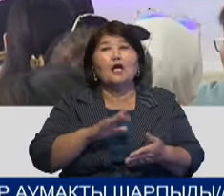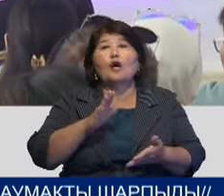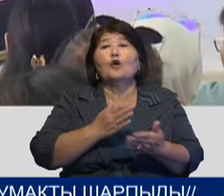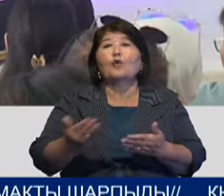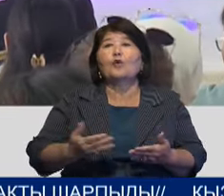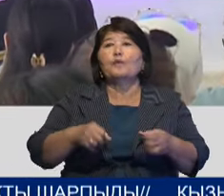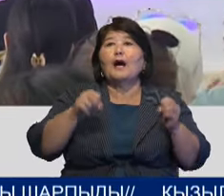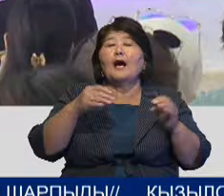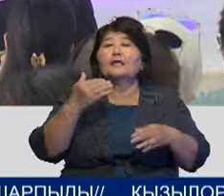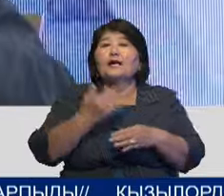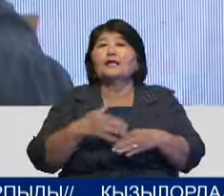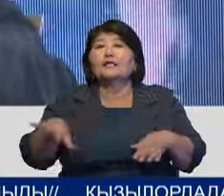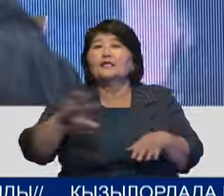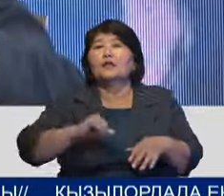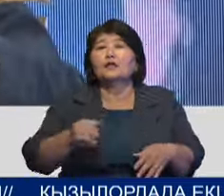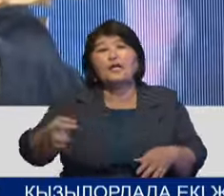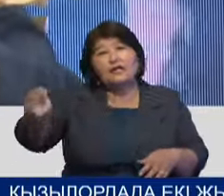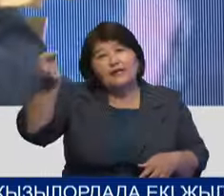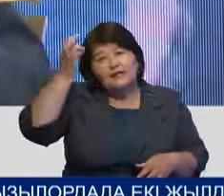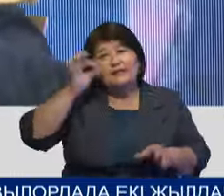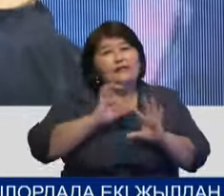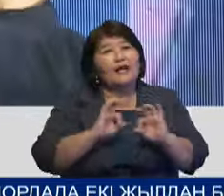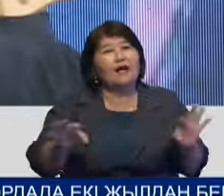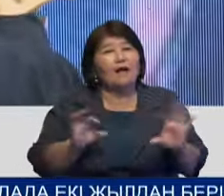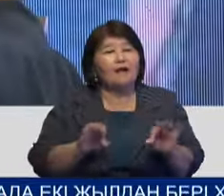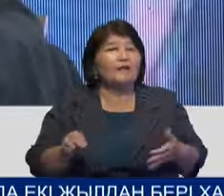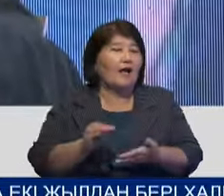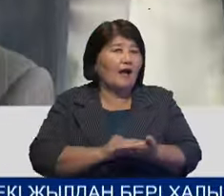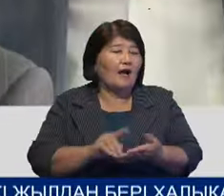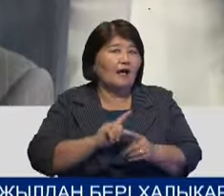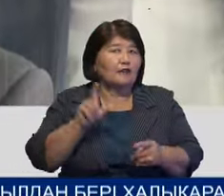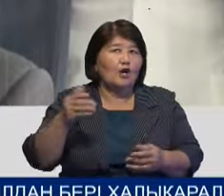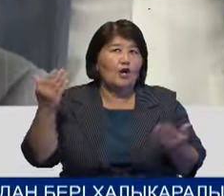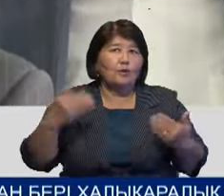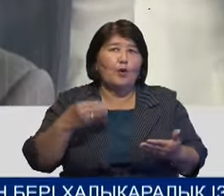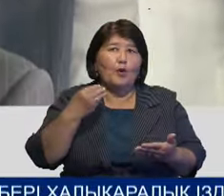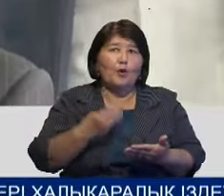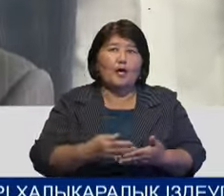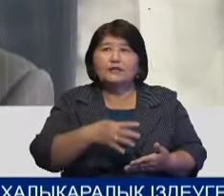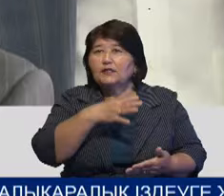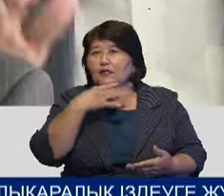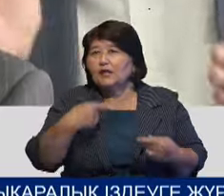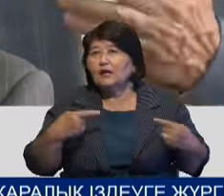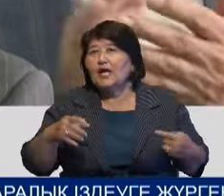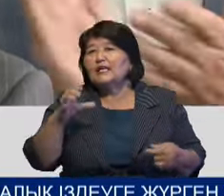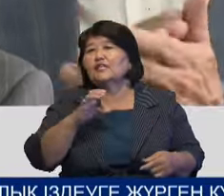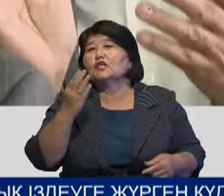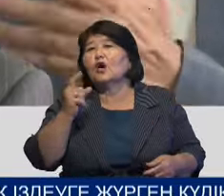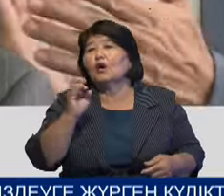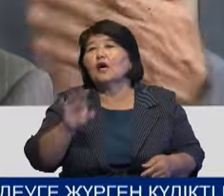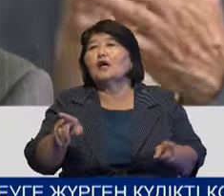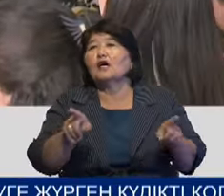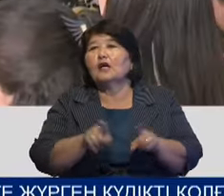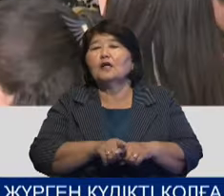иесіне арналған кеште үзеңгілестері естелік дестесін ақтарды. Қайталанбас тұлғаның бойында қасиет аз емес еді. Сейілбек Шаухаманов